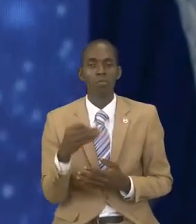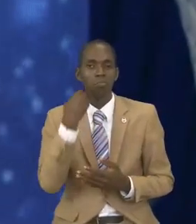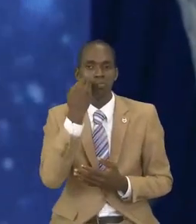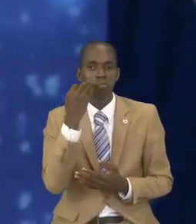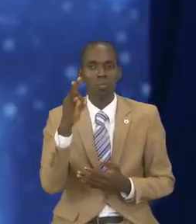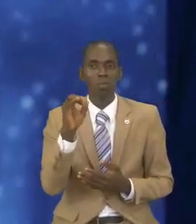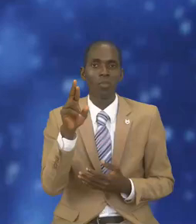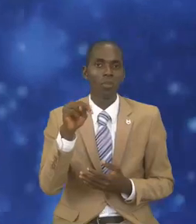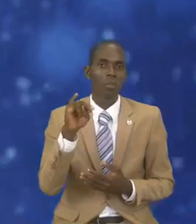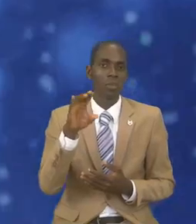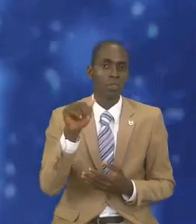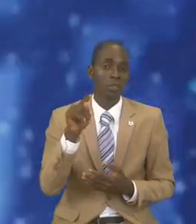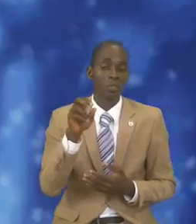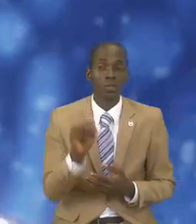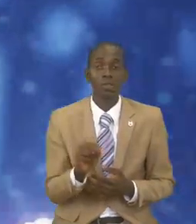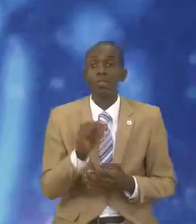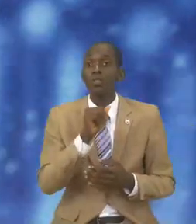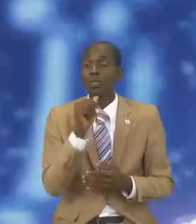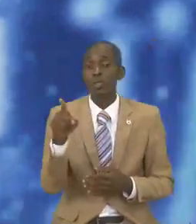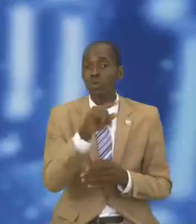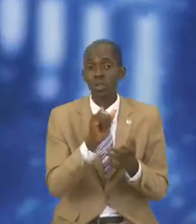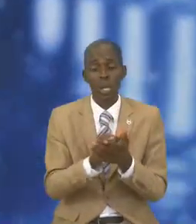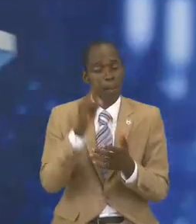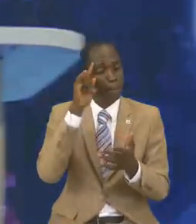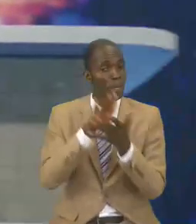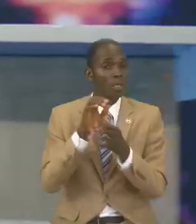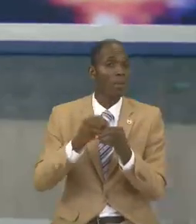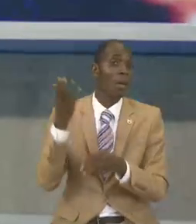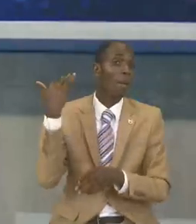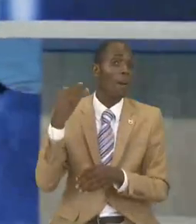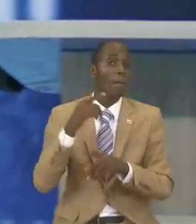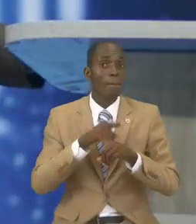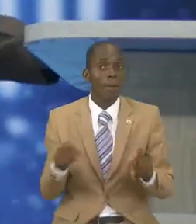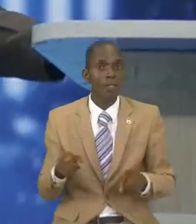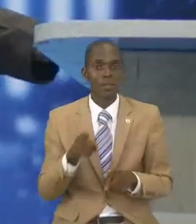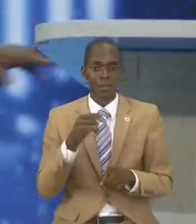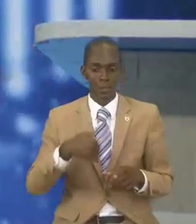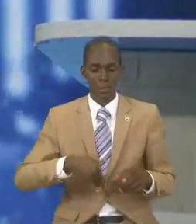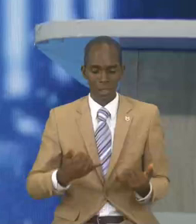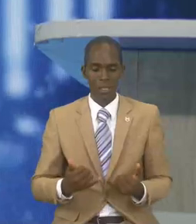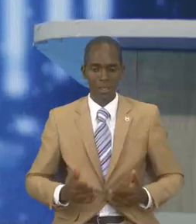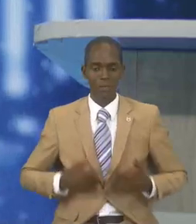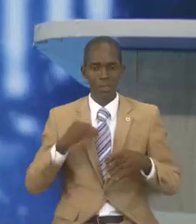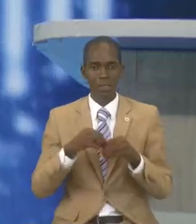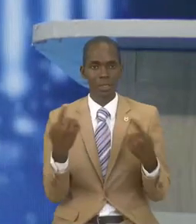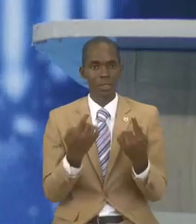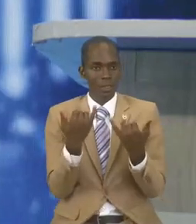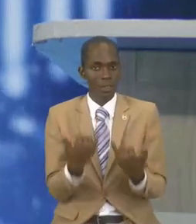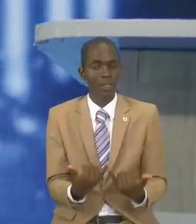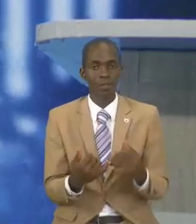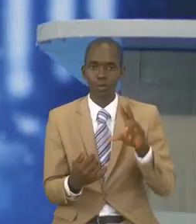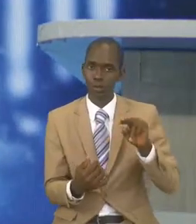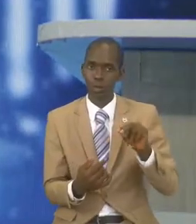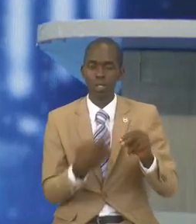de l'adultère. Non, pas celui qui avait cru par le passé, mais qui mène une vie pécheresse maintenant.